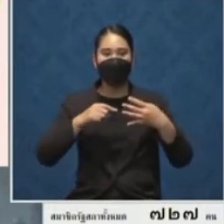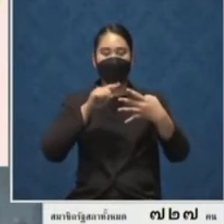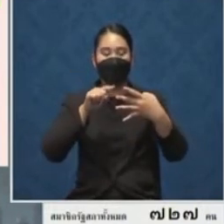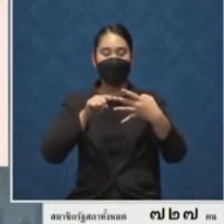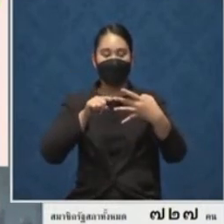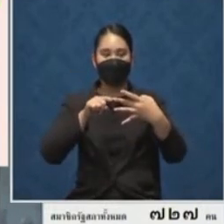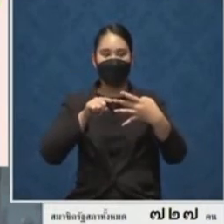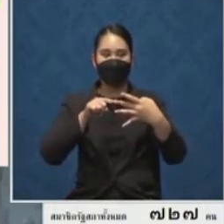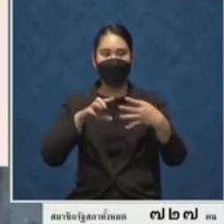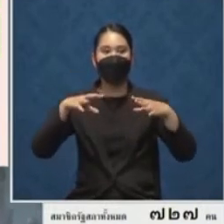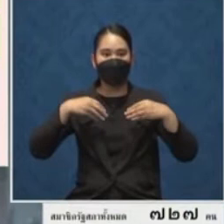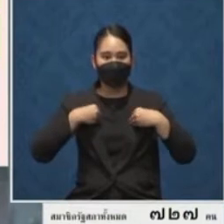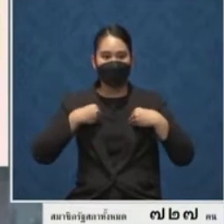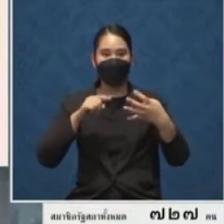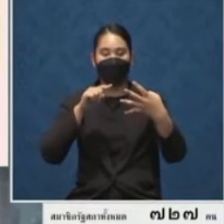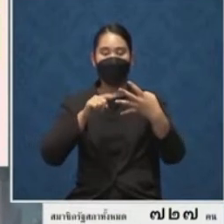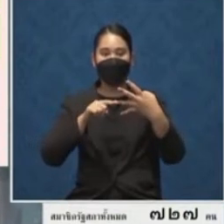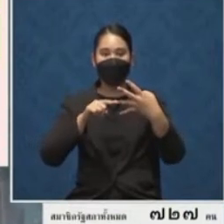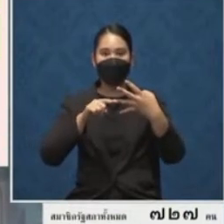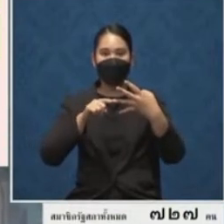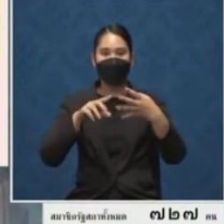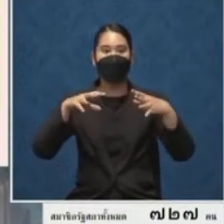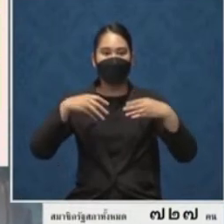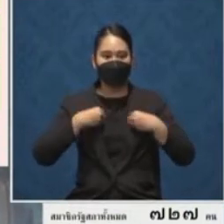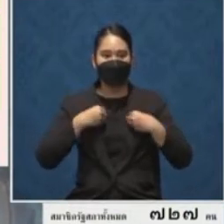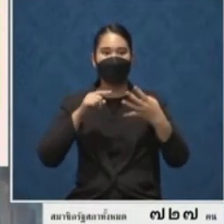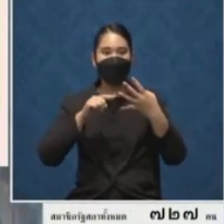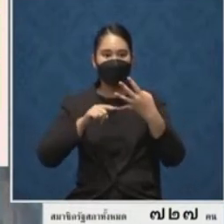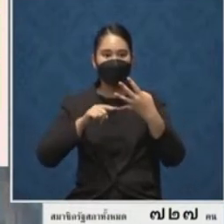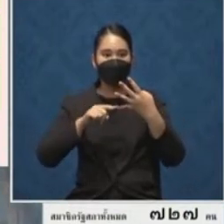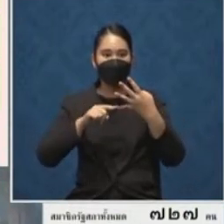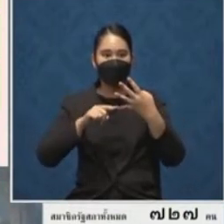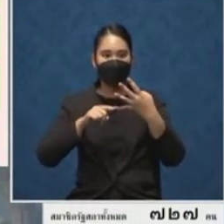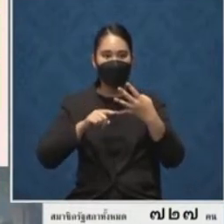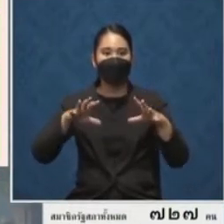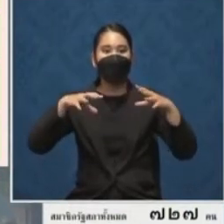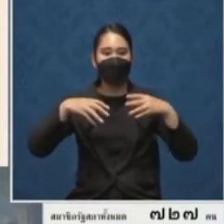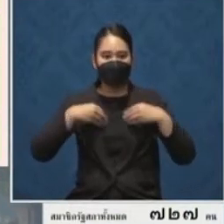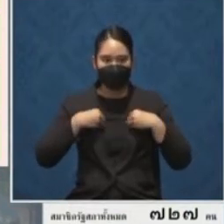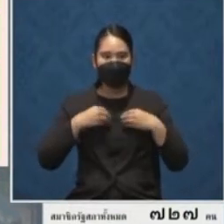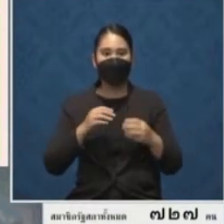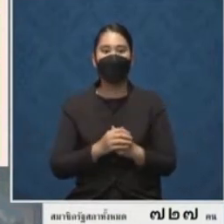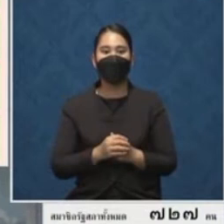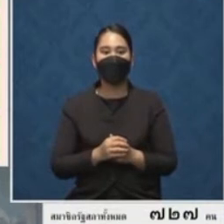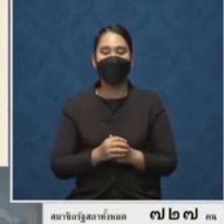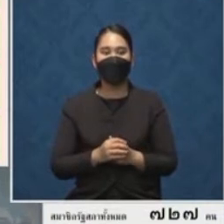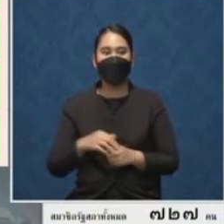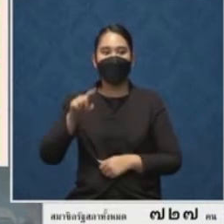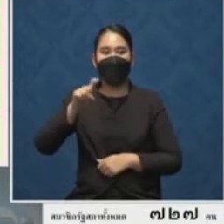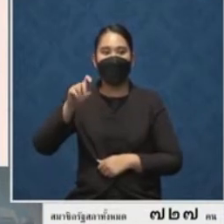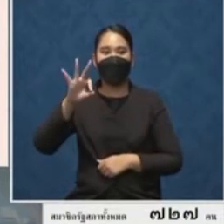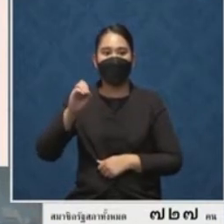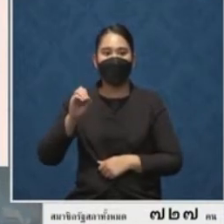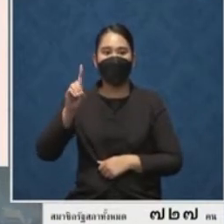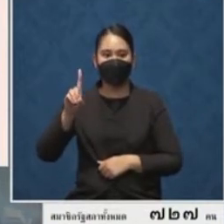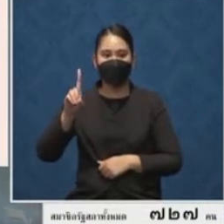รับหลักการ3รับหลักการ4รับหลักการครับ 191รองศาสตราจารย์พลเอก